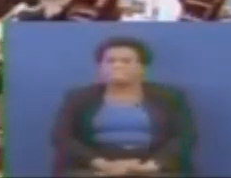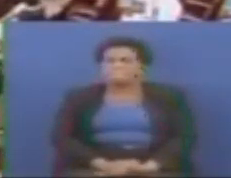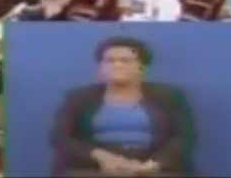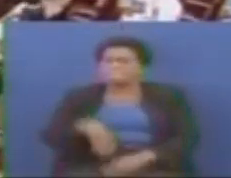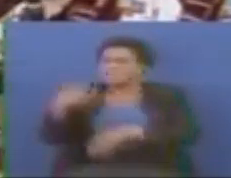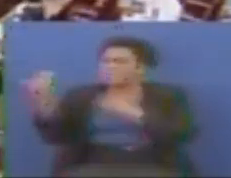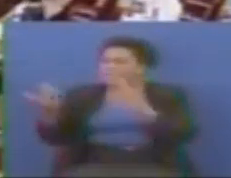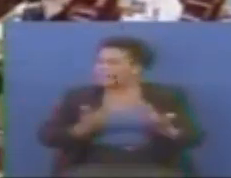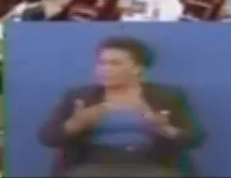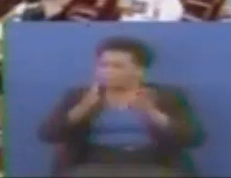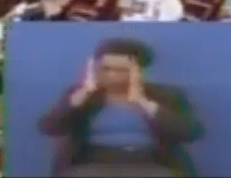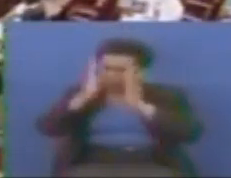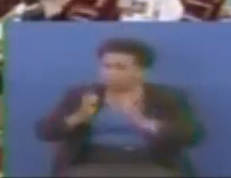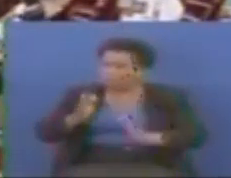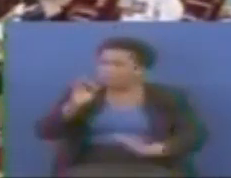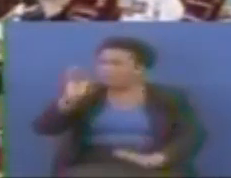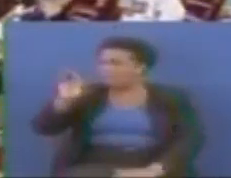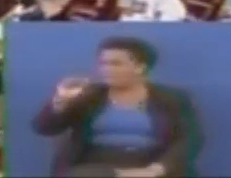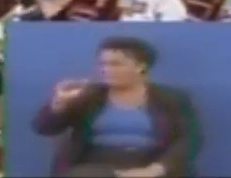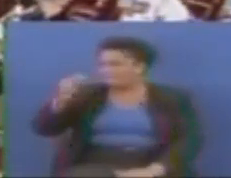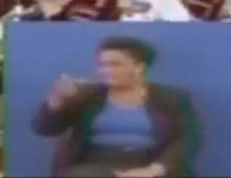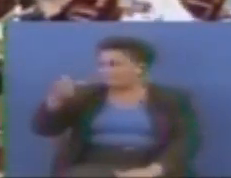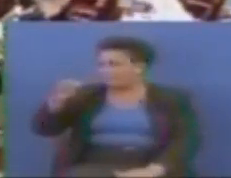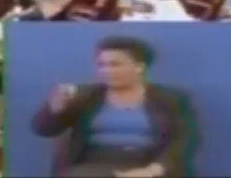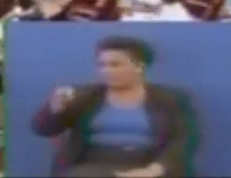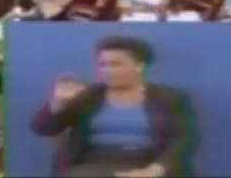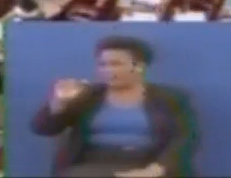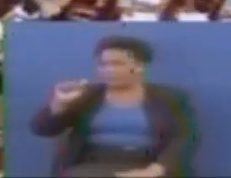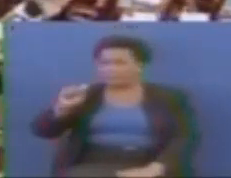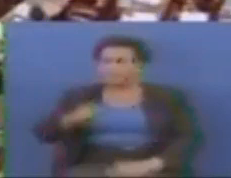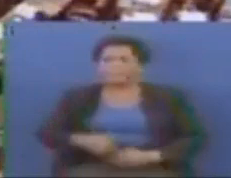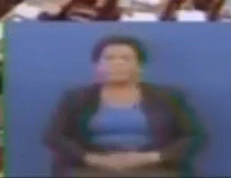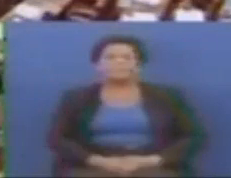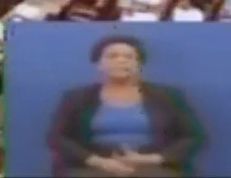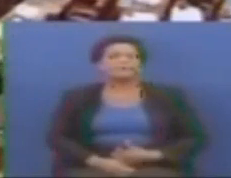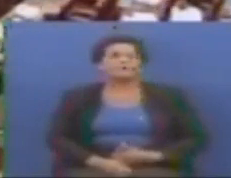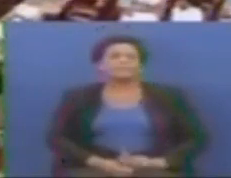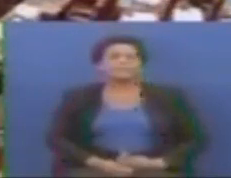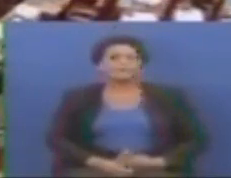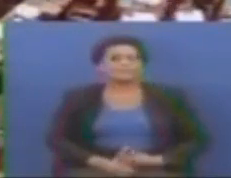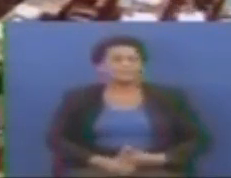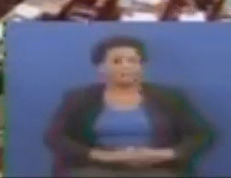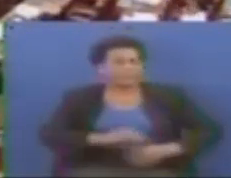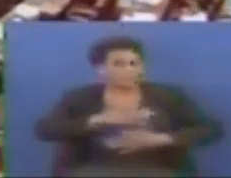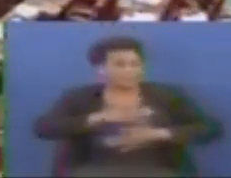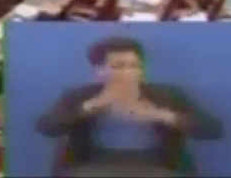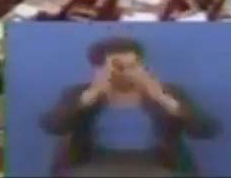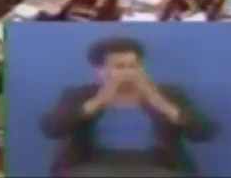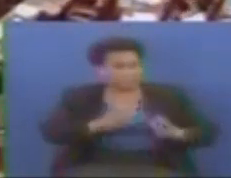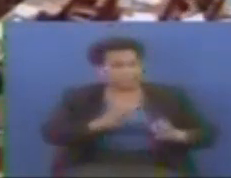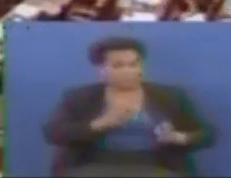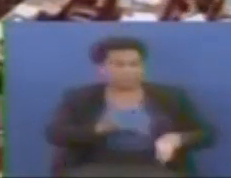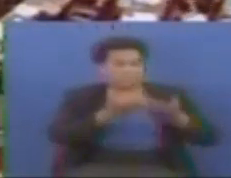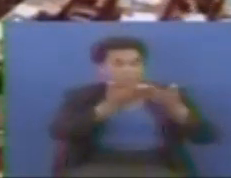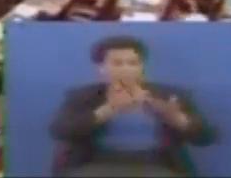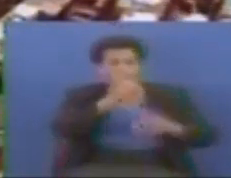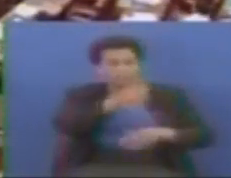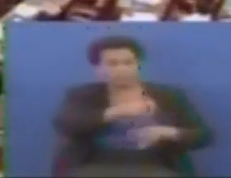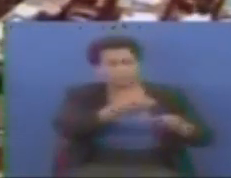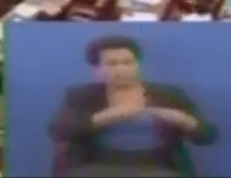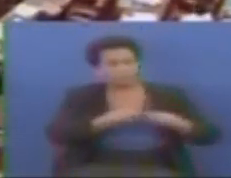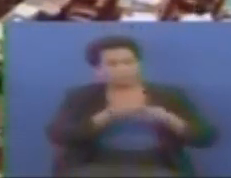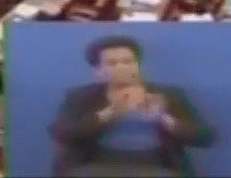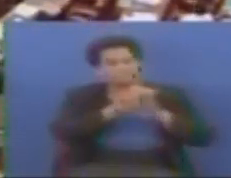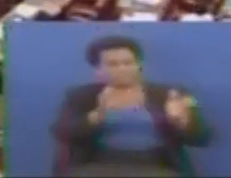Mheshimiwa Naibu Spika, napenda kujibu maswali mawili ya nyongeza ya Mheshimiwa Cecil Mwambe, mbunge